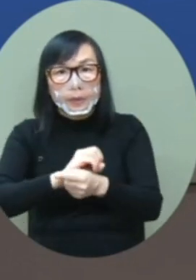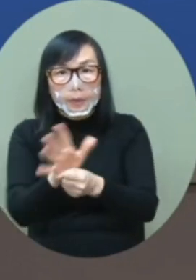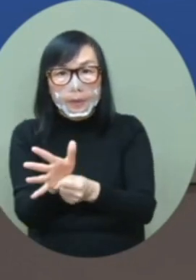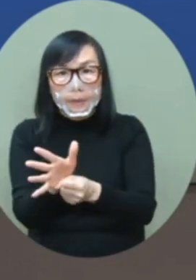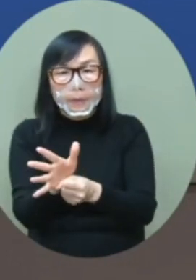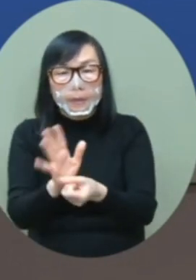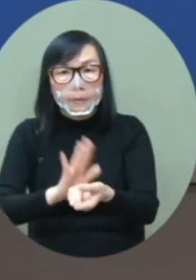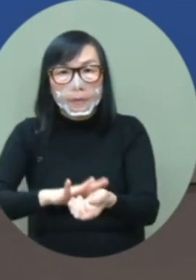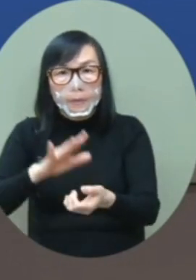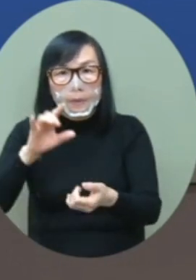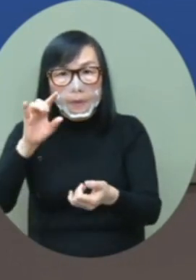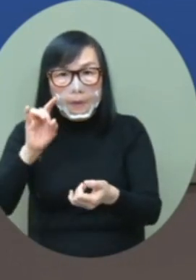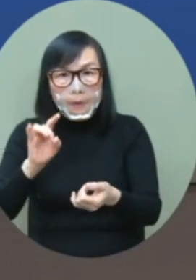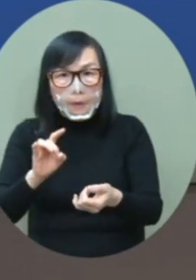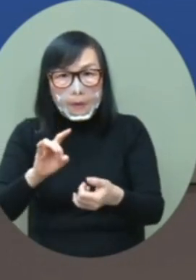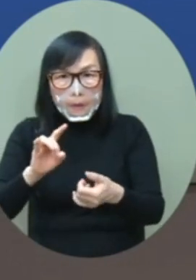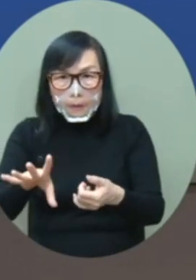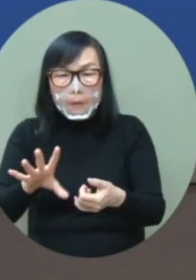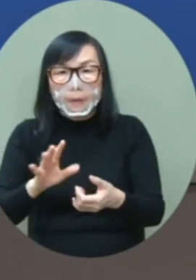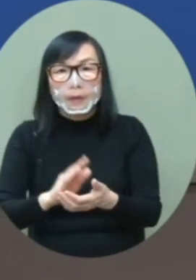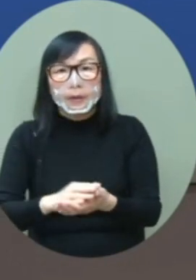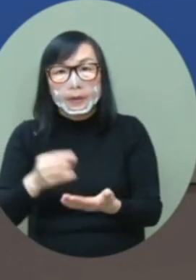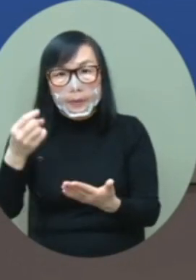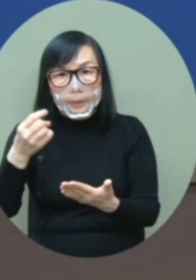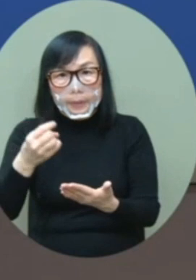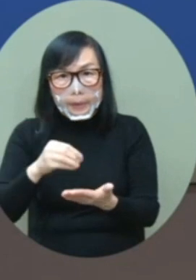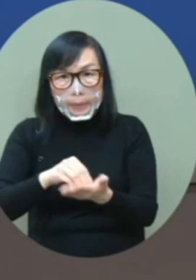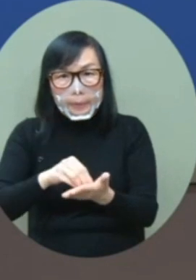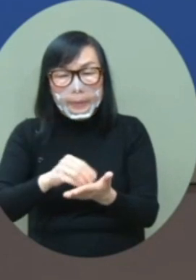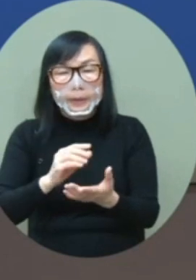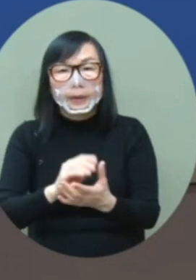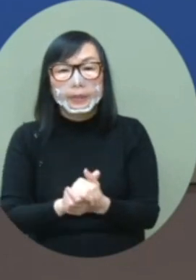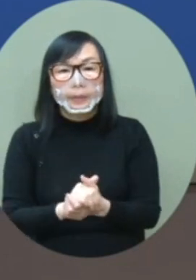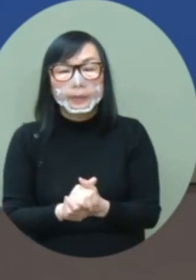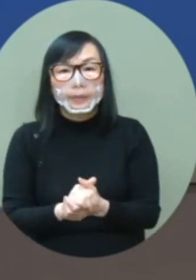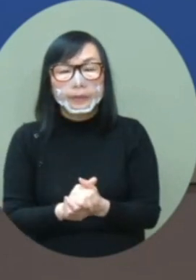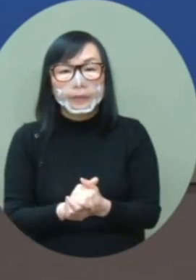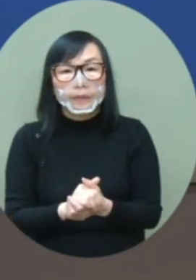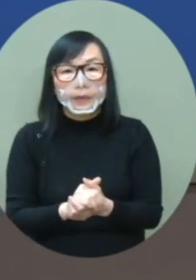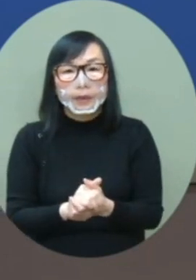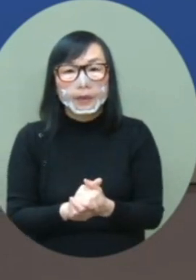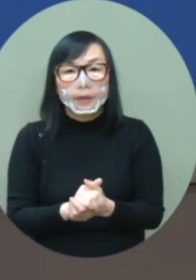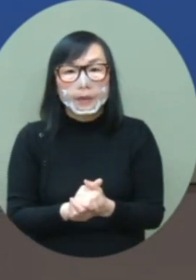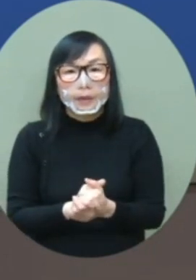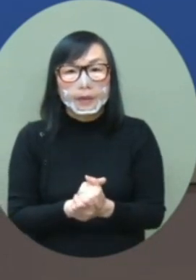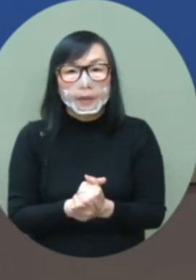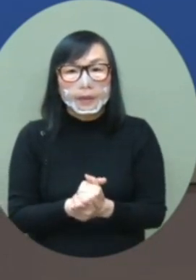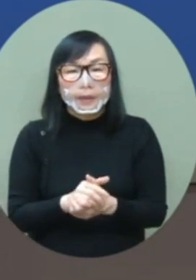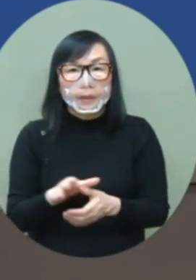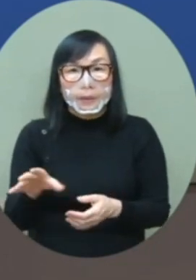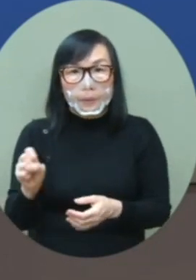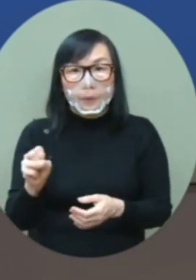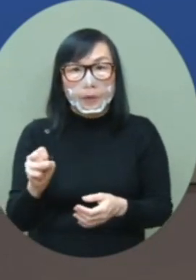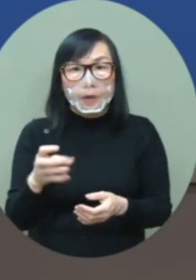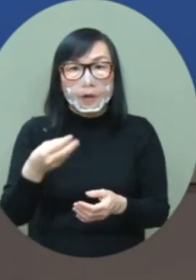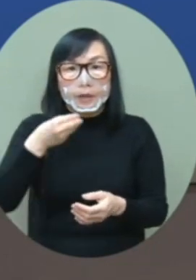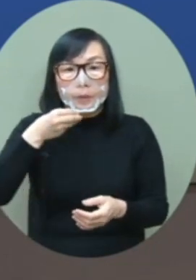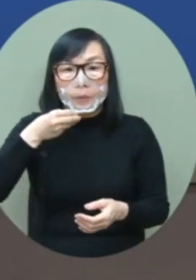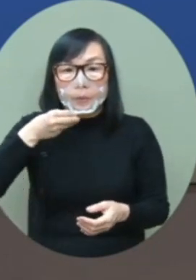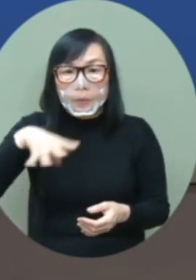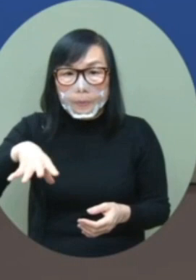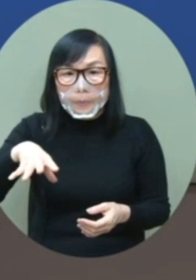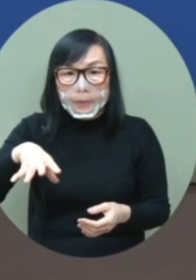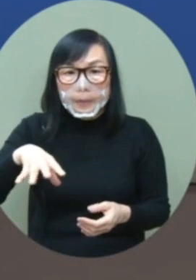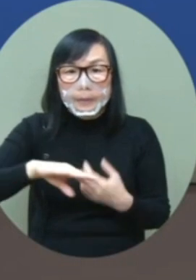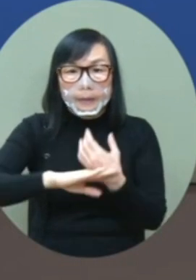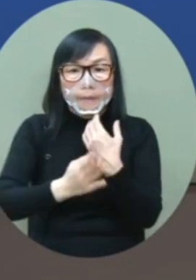冠狀病毒病而制定，它的作用就是可以豁免一些